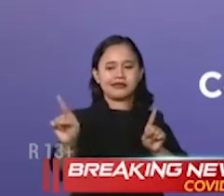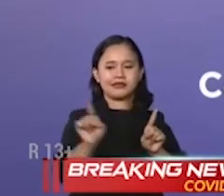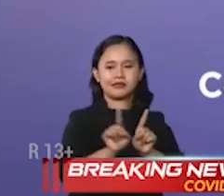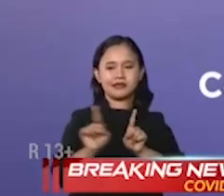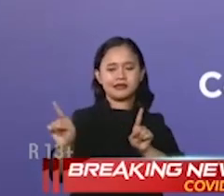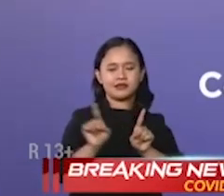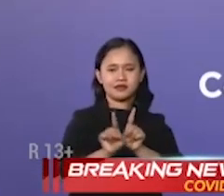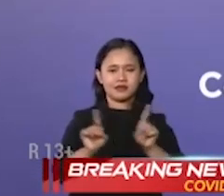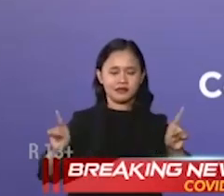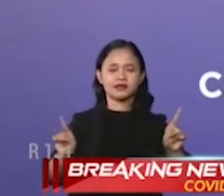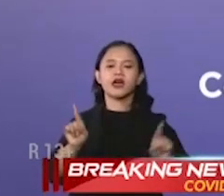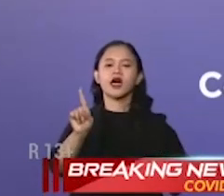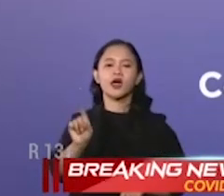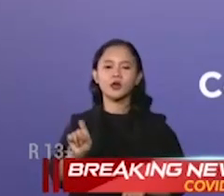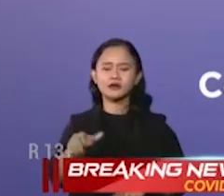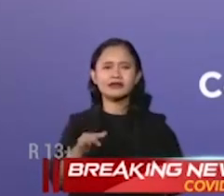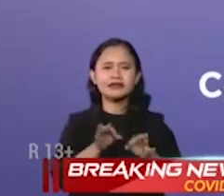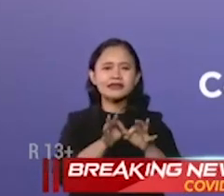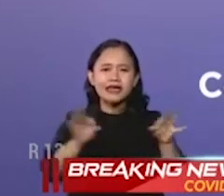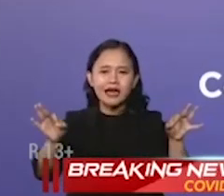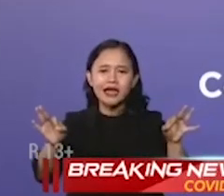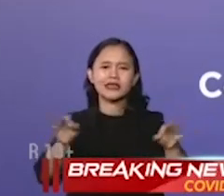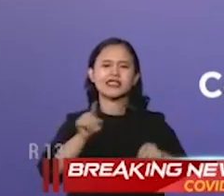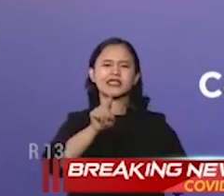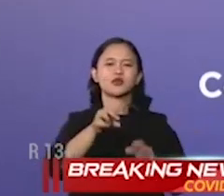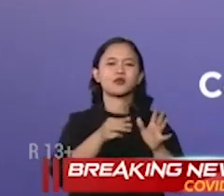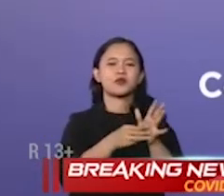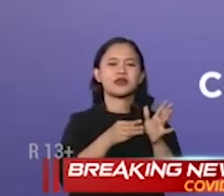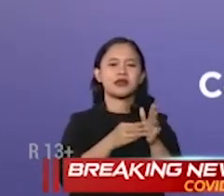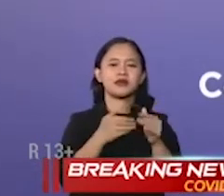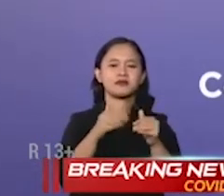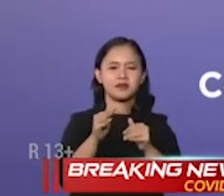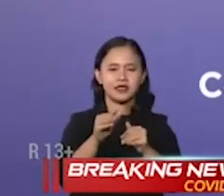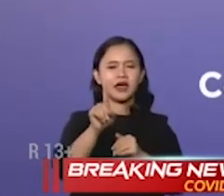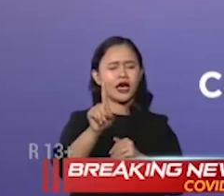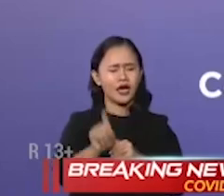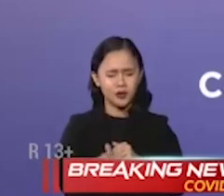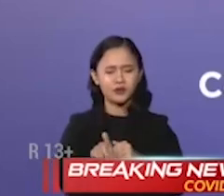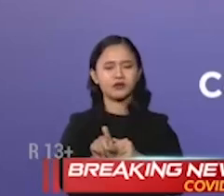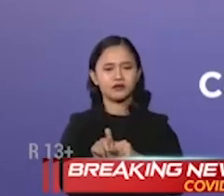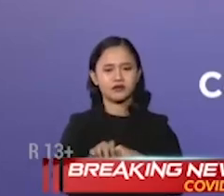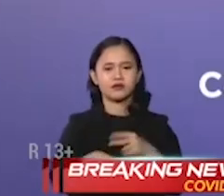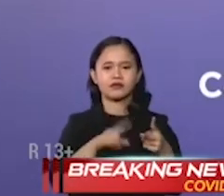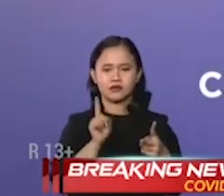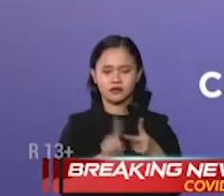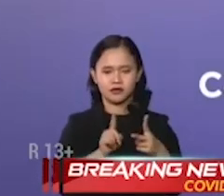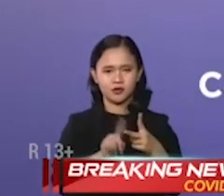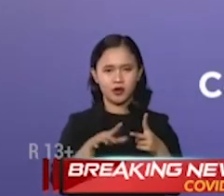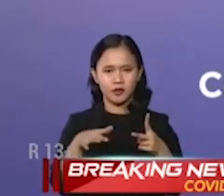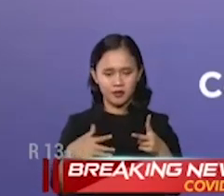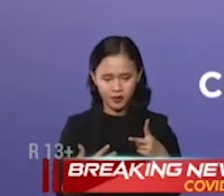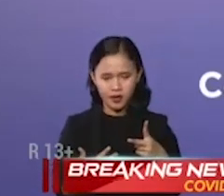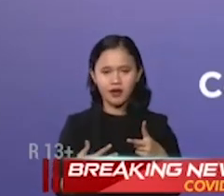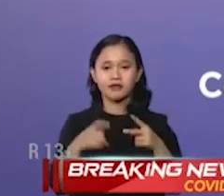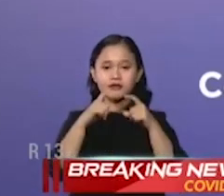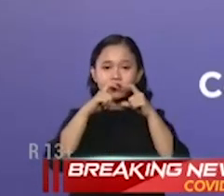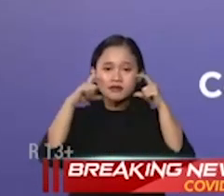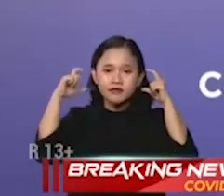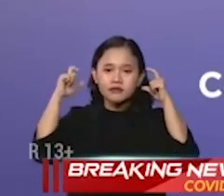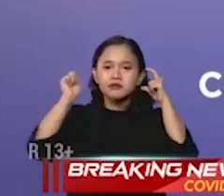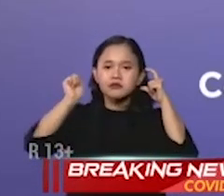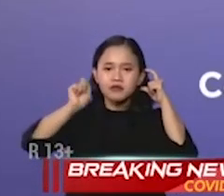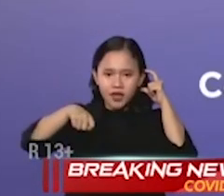setidak-tidaknya pada jarak lebih dari satu meter Hai kemudian menggunakan